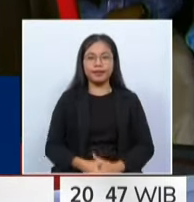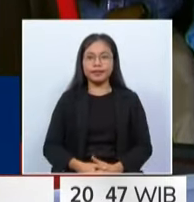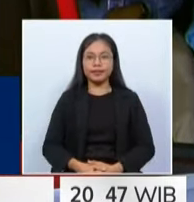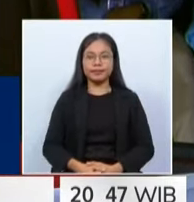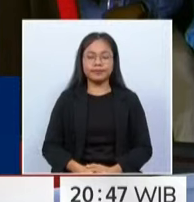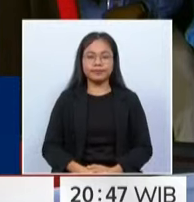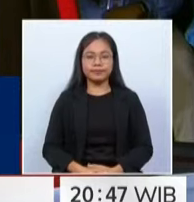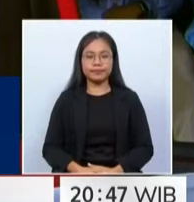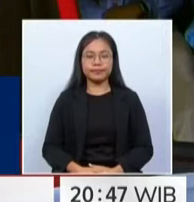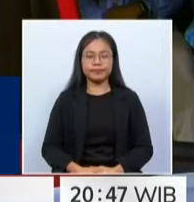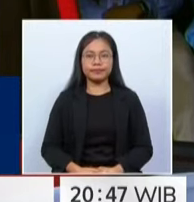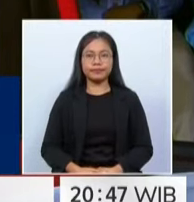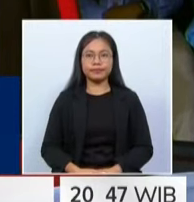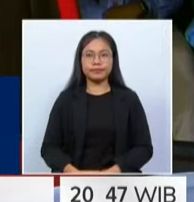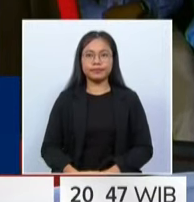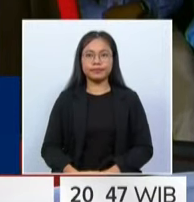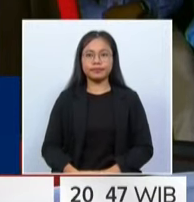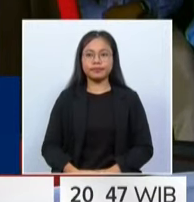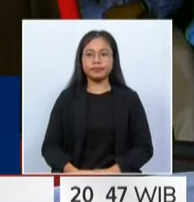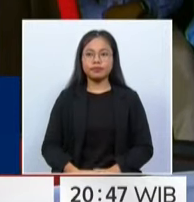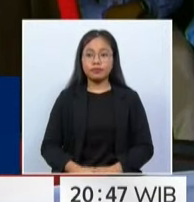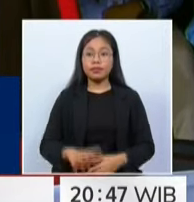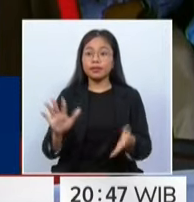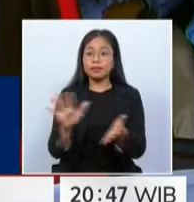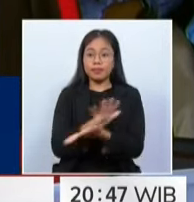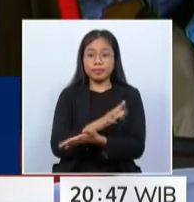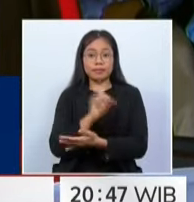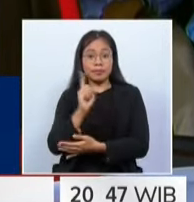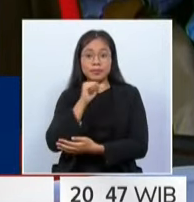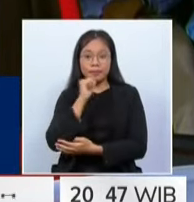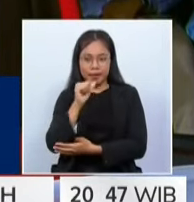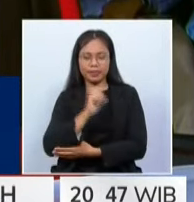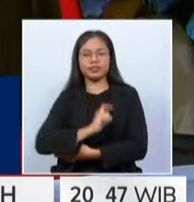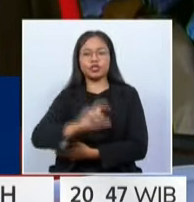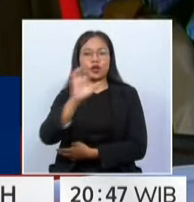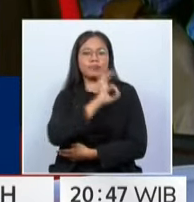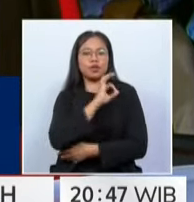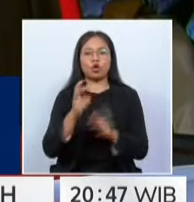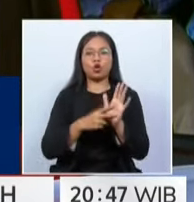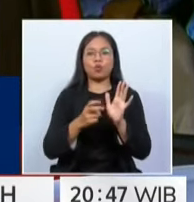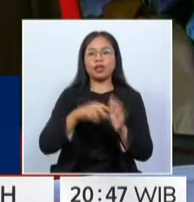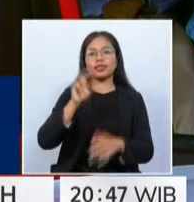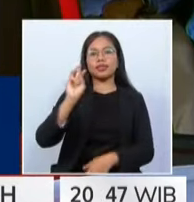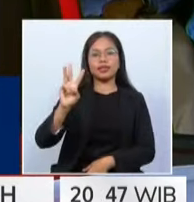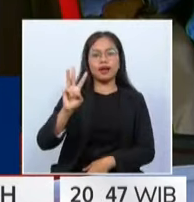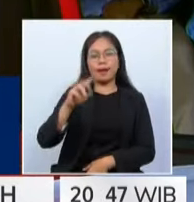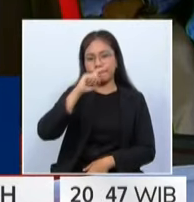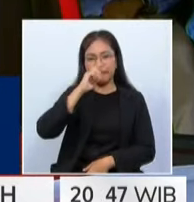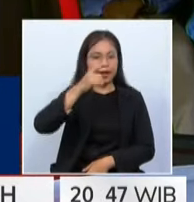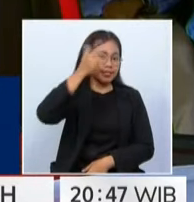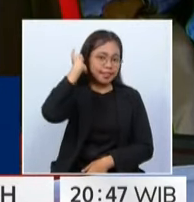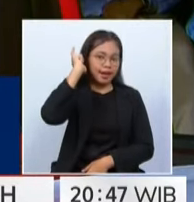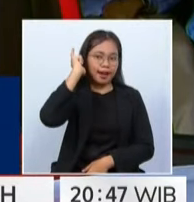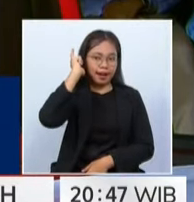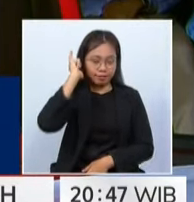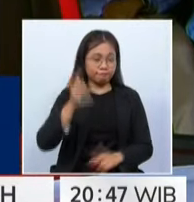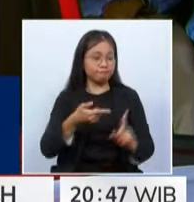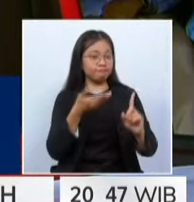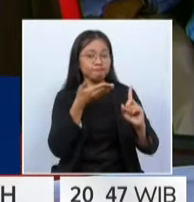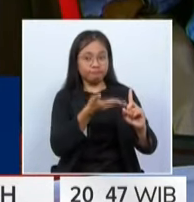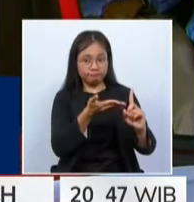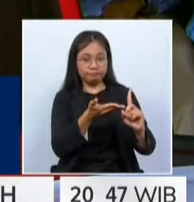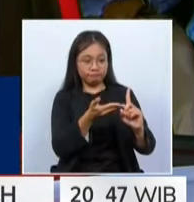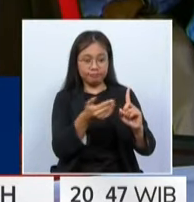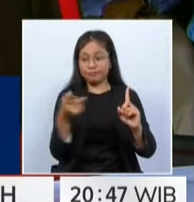pertama di segmen ini kami berikan kepada calon Presiden nomor urut 3 Bapak Ganjar pranowo untuk bertanya kepada calon Presiden nomor urut 1 Bapak Anis